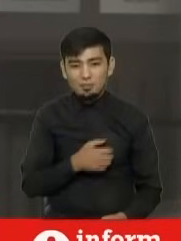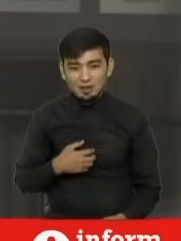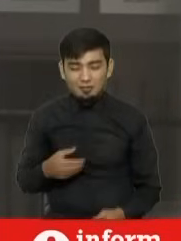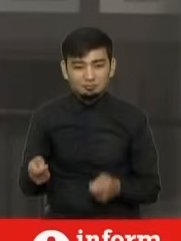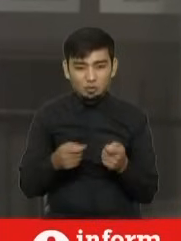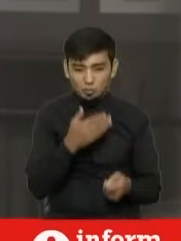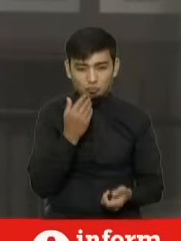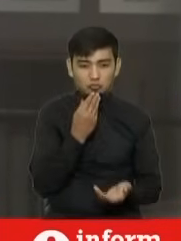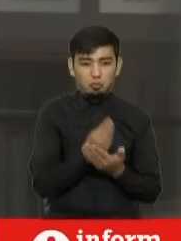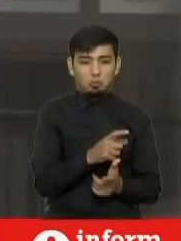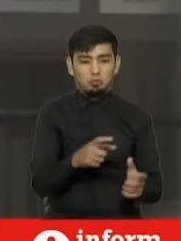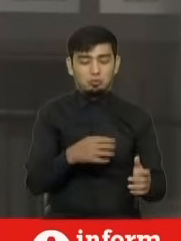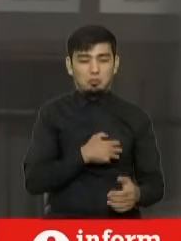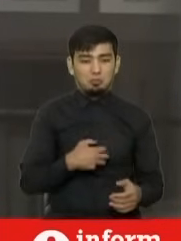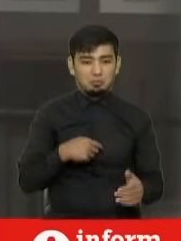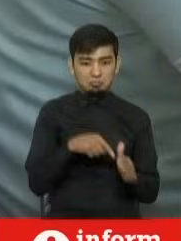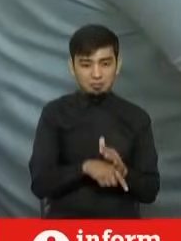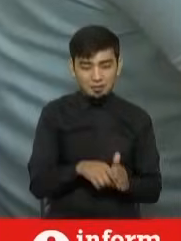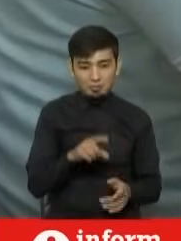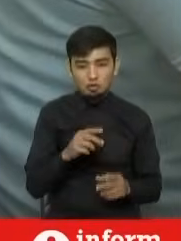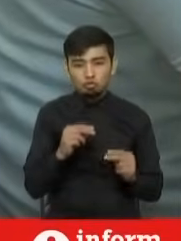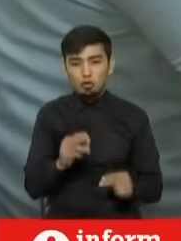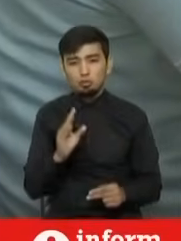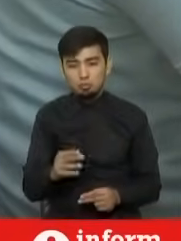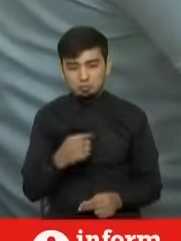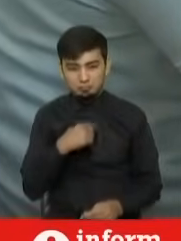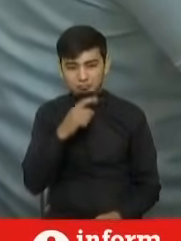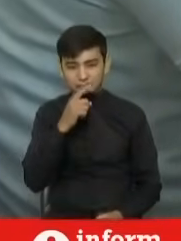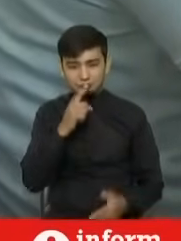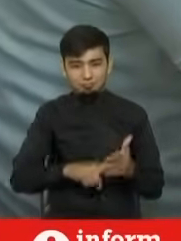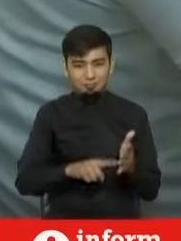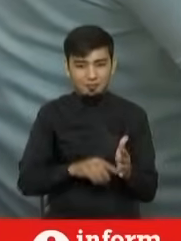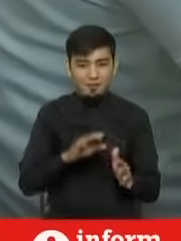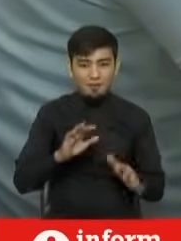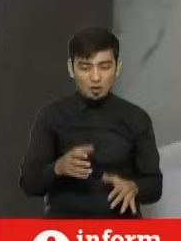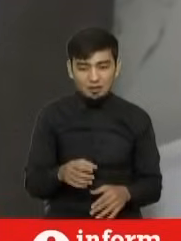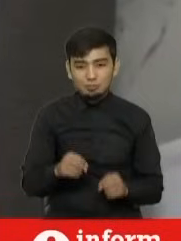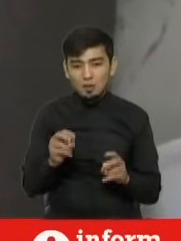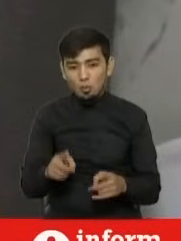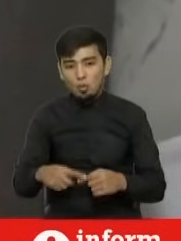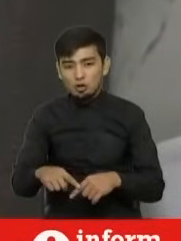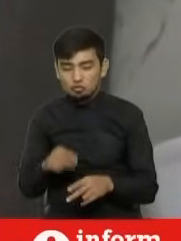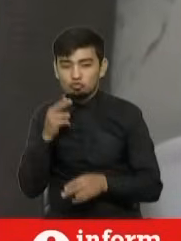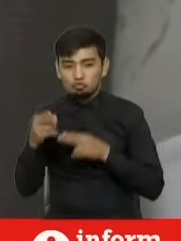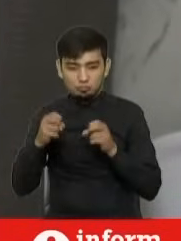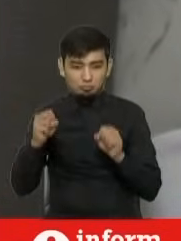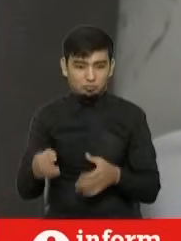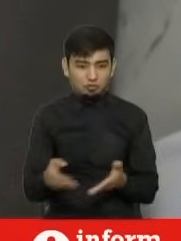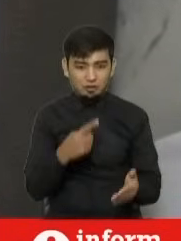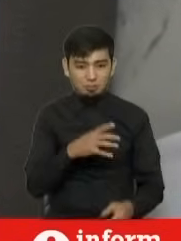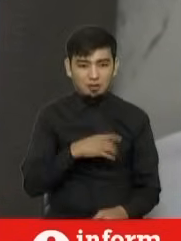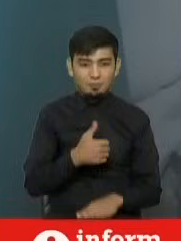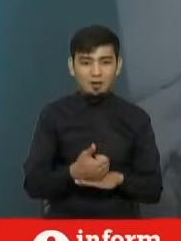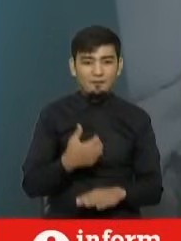өз мамандары кіріпті. Дегенмен тексеру әділ болады дегенге сенімсіздік танытқан жағдайда құзырлы органдарға арыз жазсын дейді бас